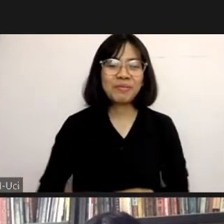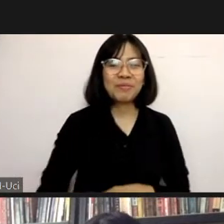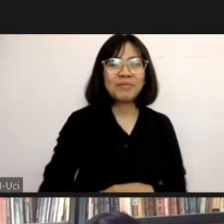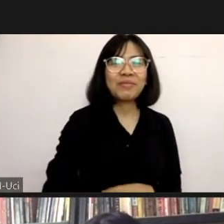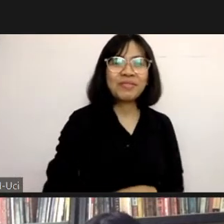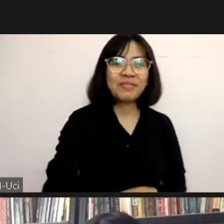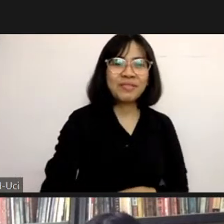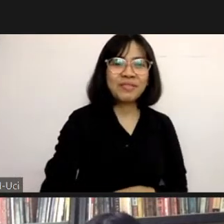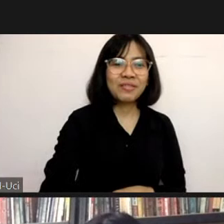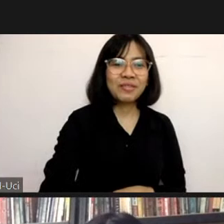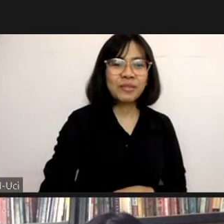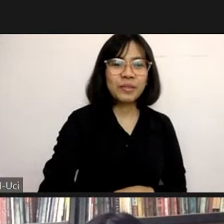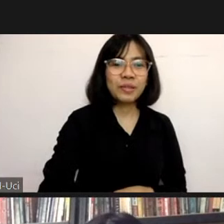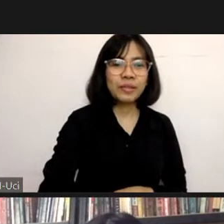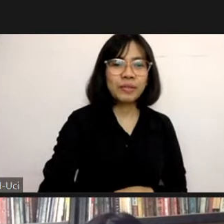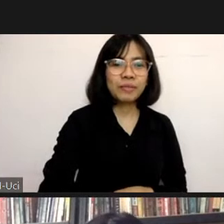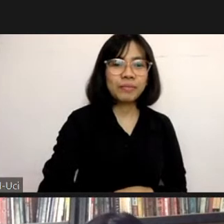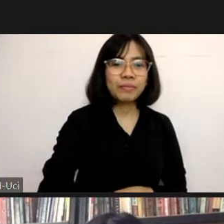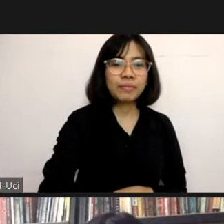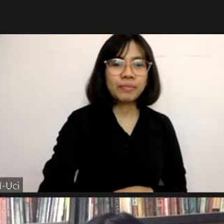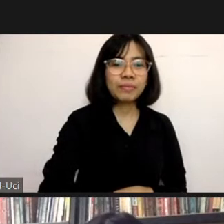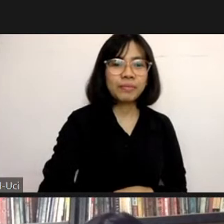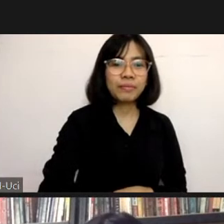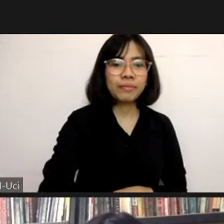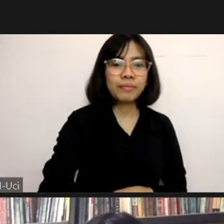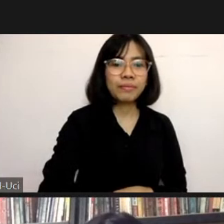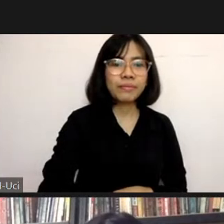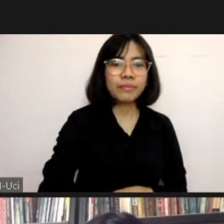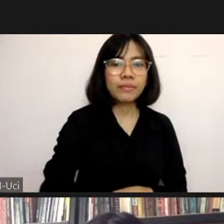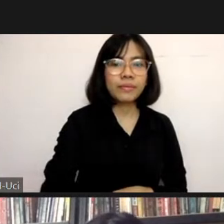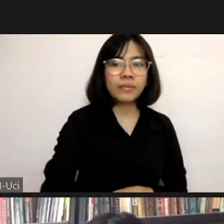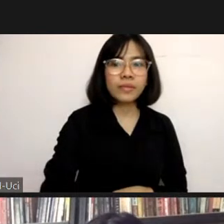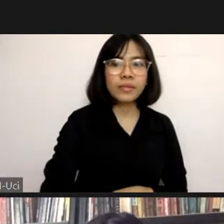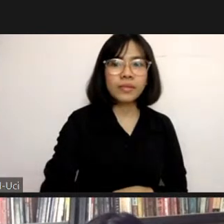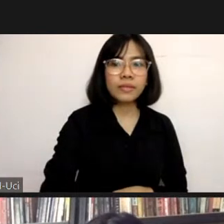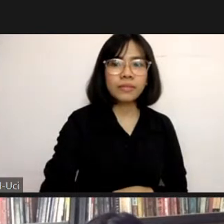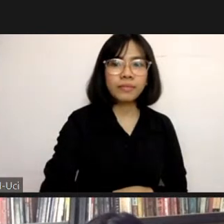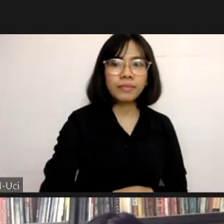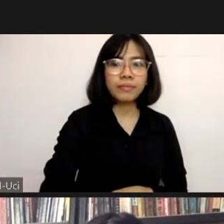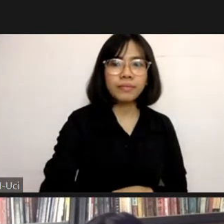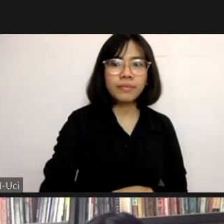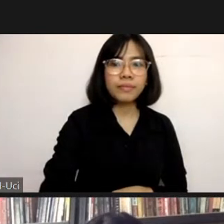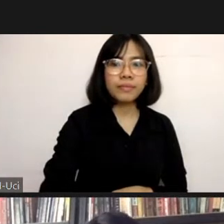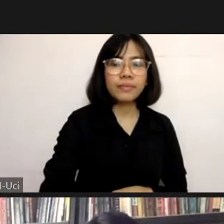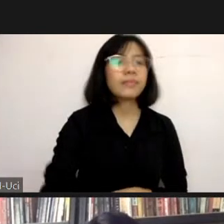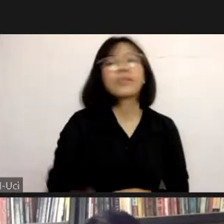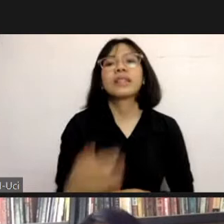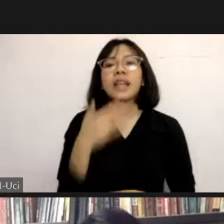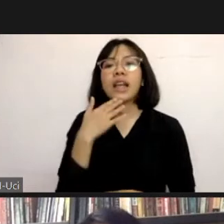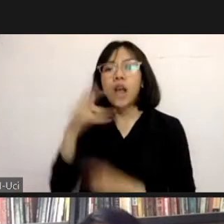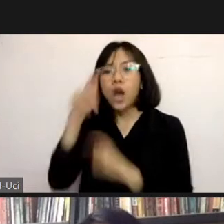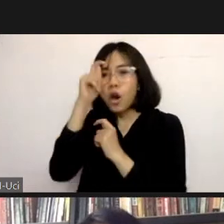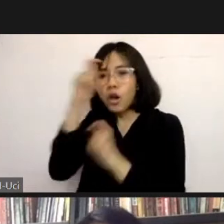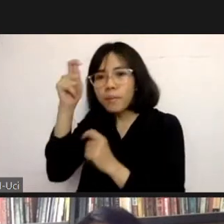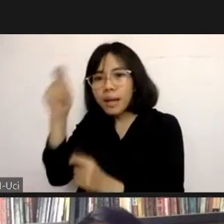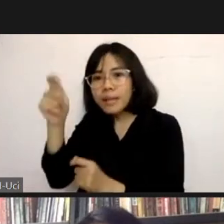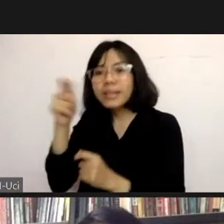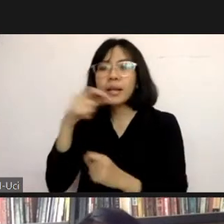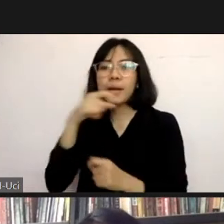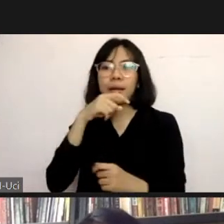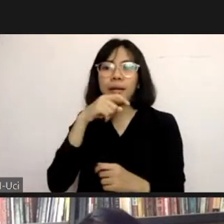Gama. Yang saya hormati teman kawan seperjuangan saya, Mbak Gita Putri